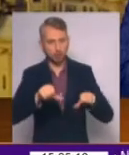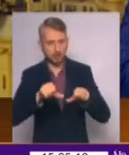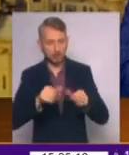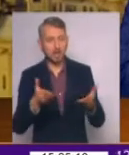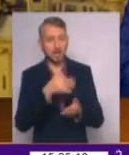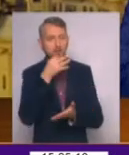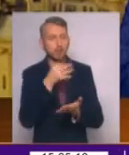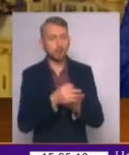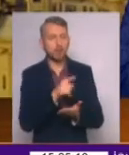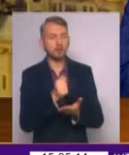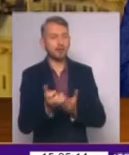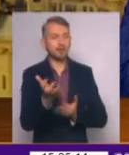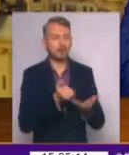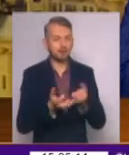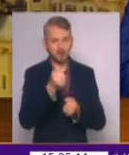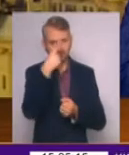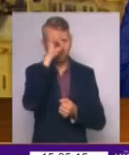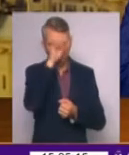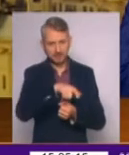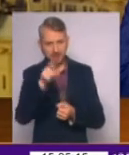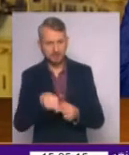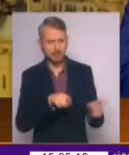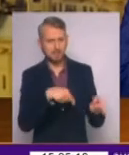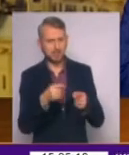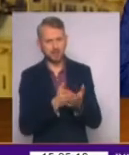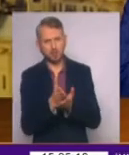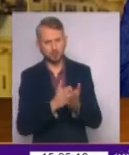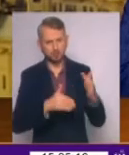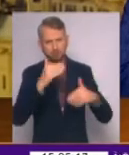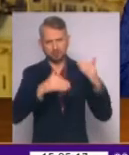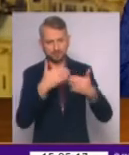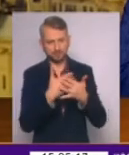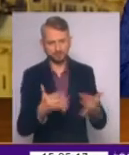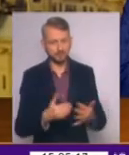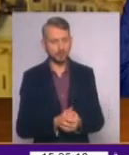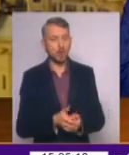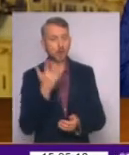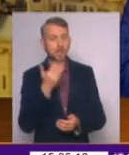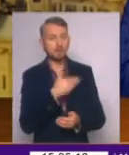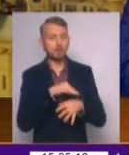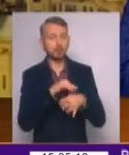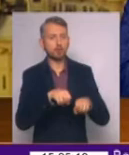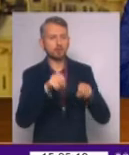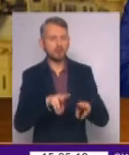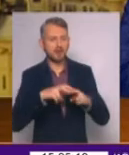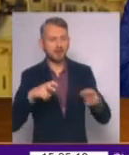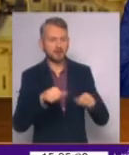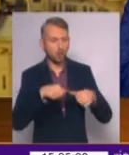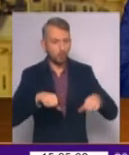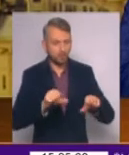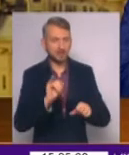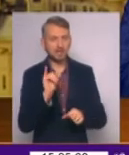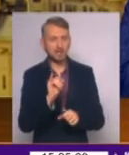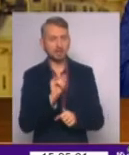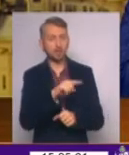за набір поліцейських, переведення по службі і так далі. Так. Коли ми проводили спеціальне засідання комісії, і